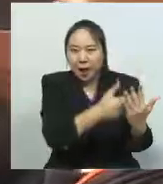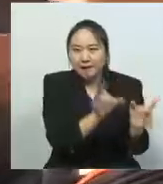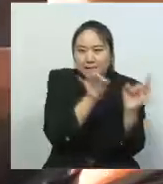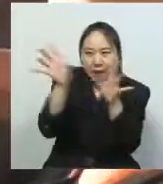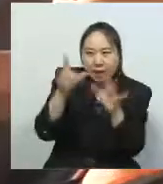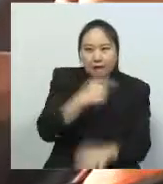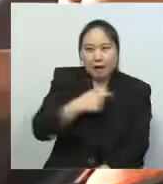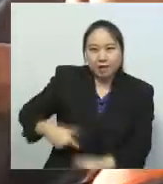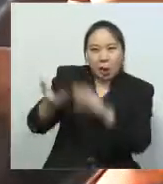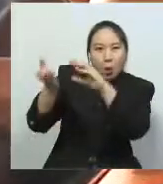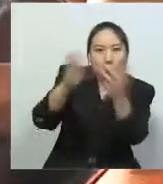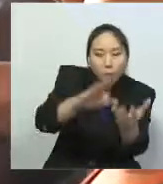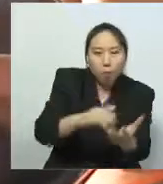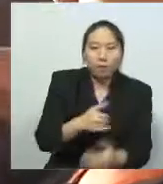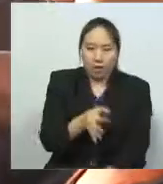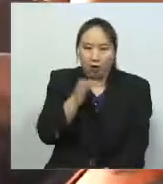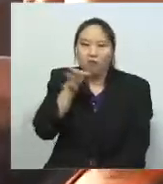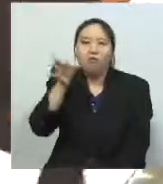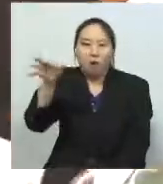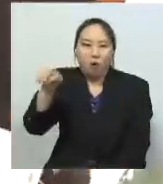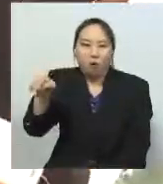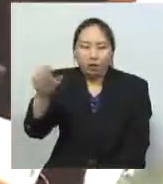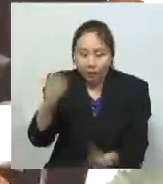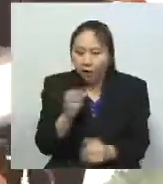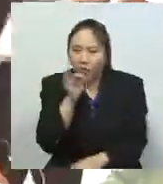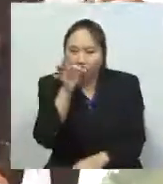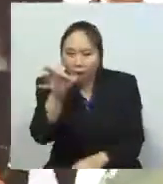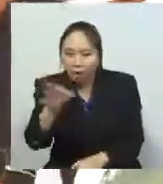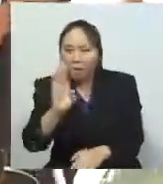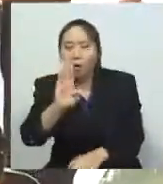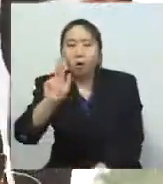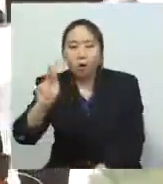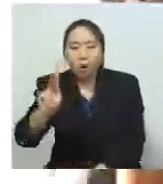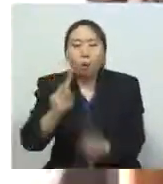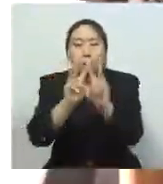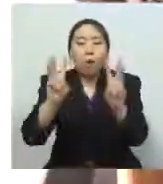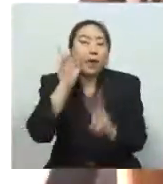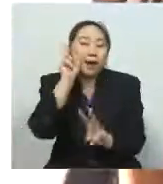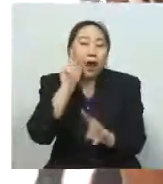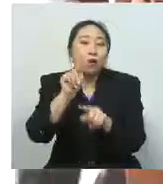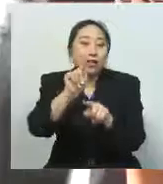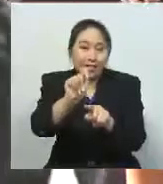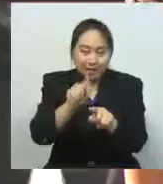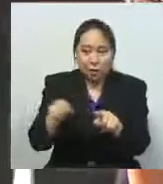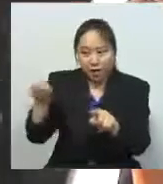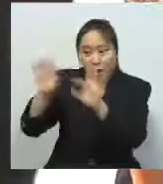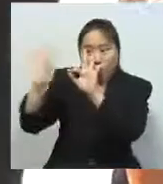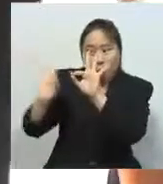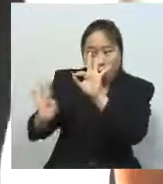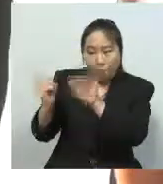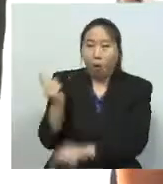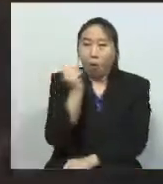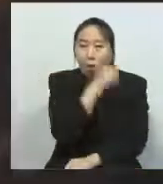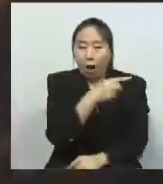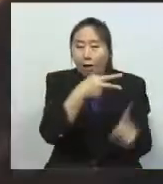าบันแล้วก็ยังยื่นฟ้องคดีอาญากับบรรณาธิการเว็บไซต์ข่าว T-News จากการแชร์ข้อความที่กล่าวหาพรรคอนา